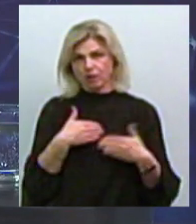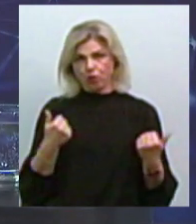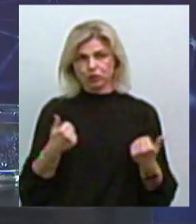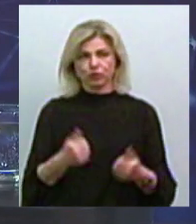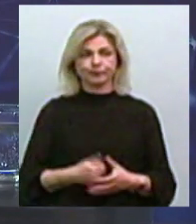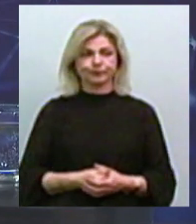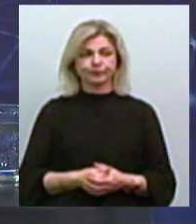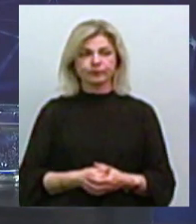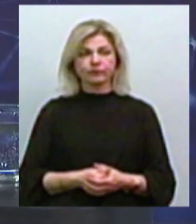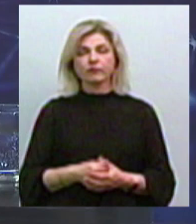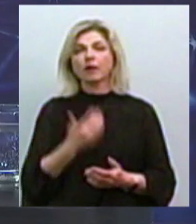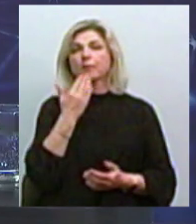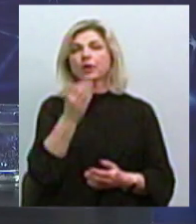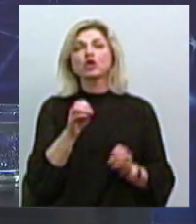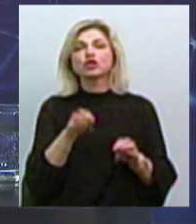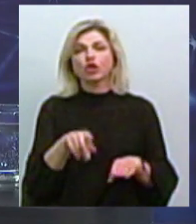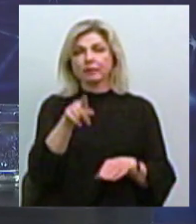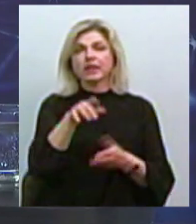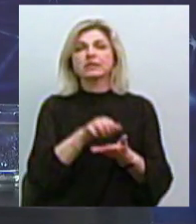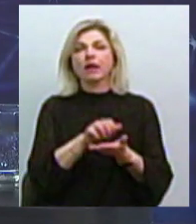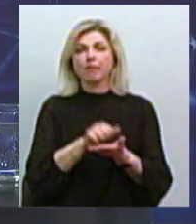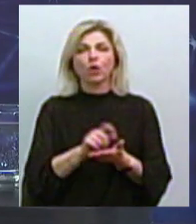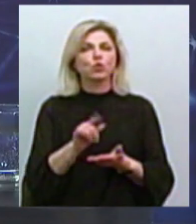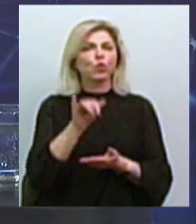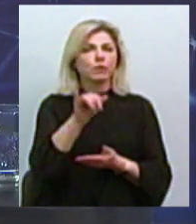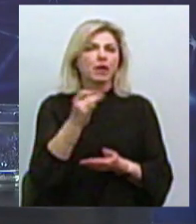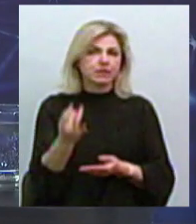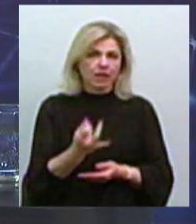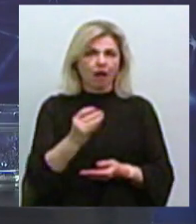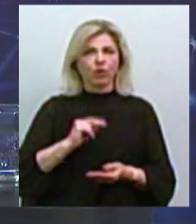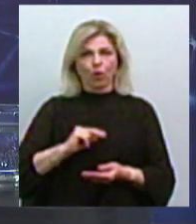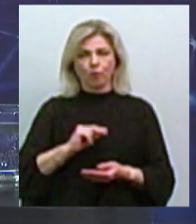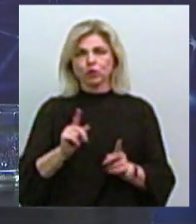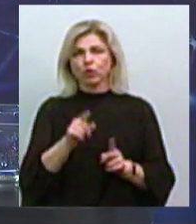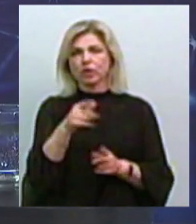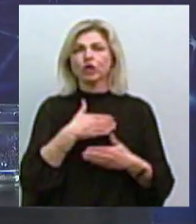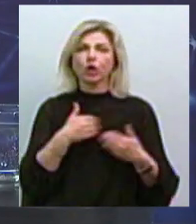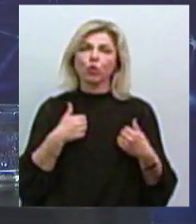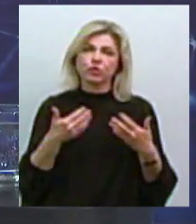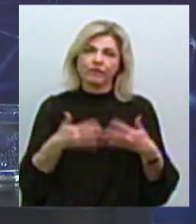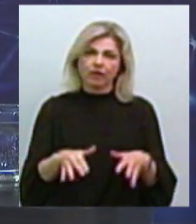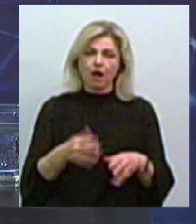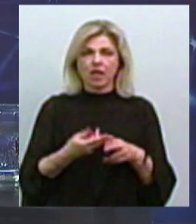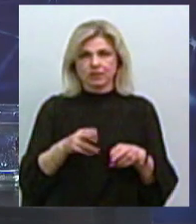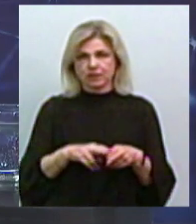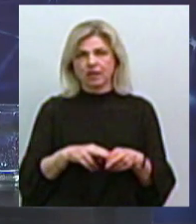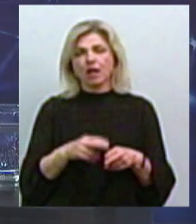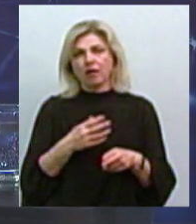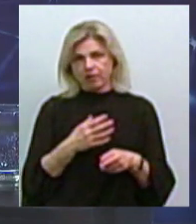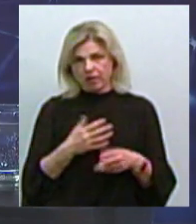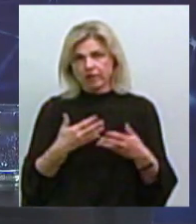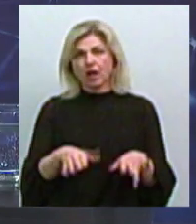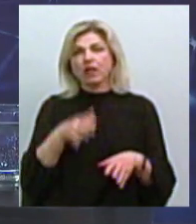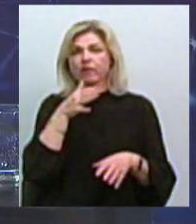ну, а чим ви займаєтесь? Ви, у вас якась така цікава робота є, яку ви не хочете втратити, да? Тобто це для вас втрата часу